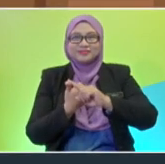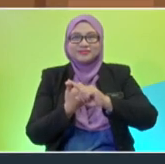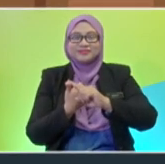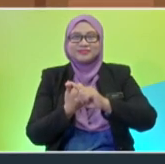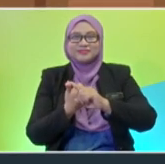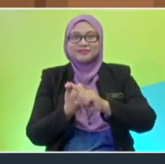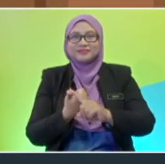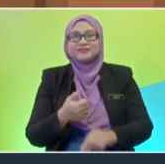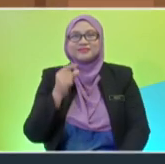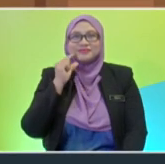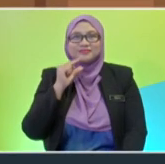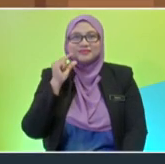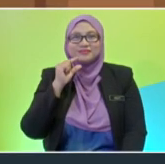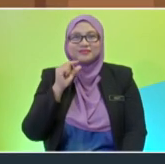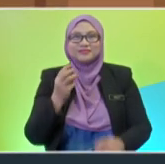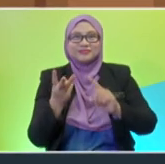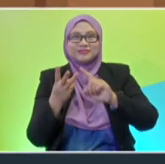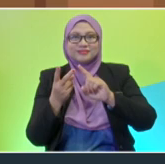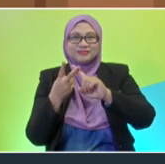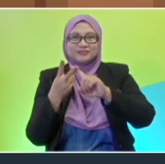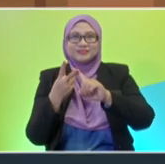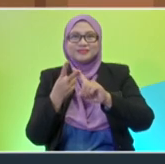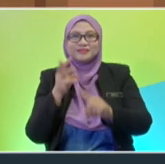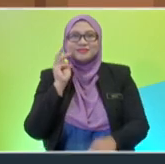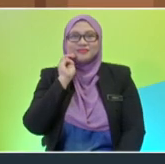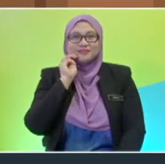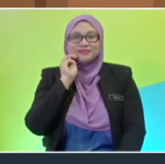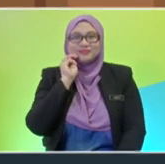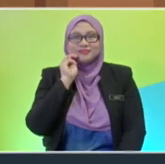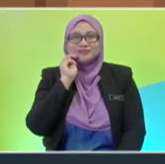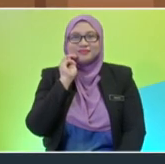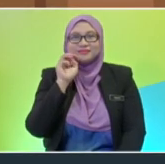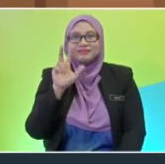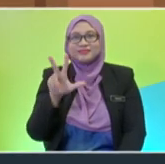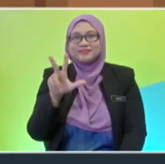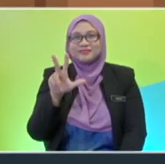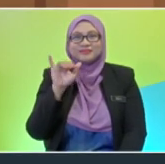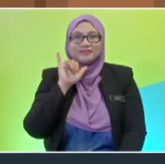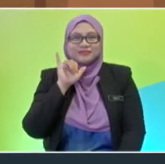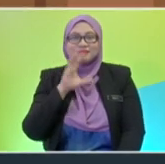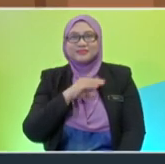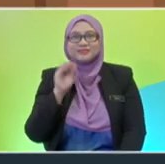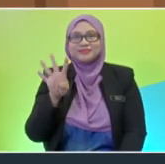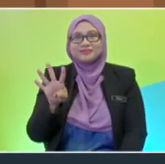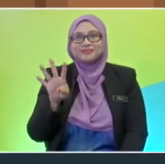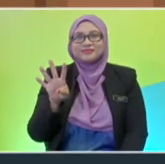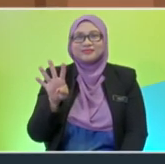yang kedua Megan Yap ketiga join Haw daya keempat adalah